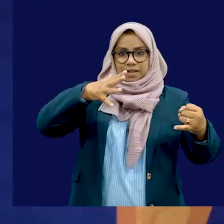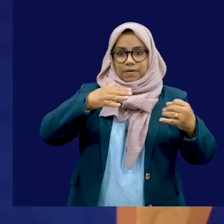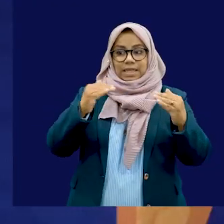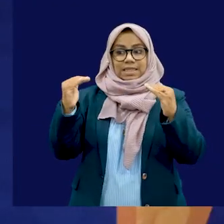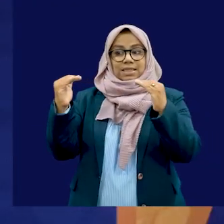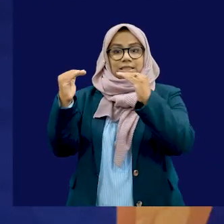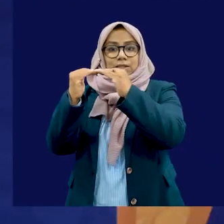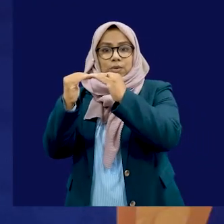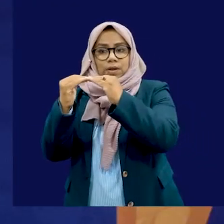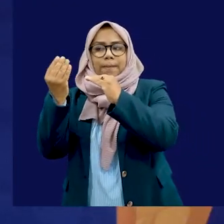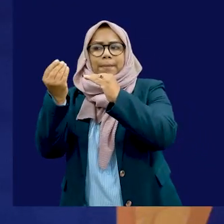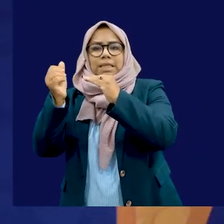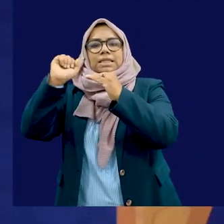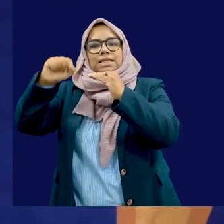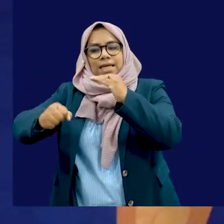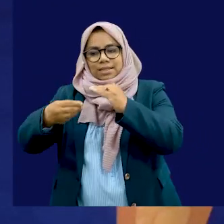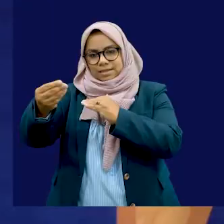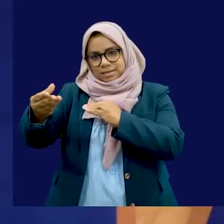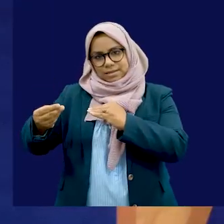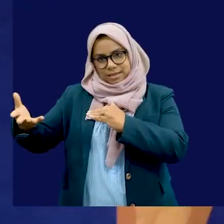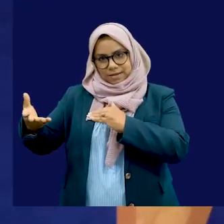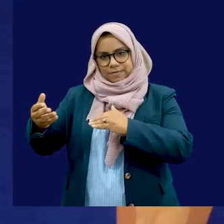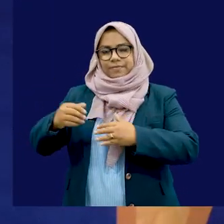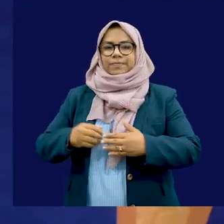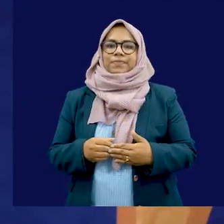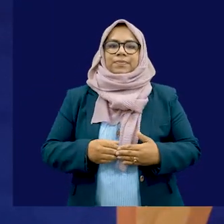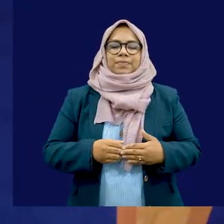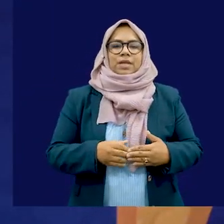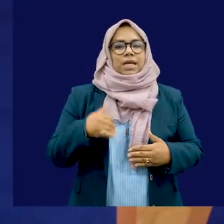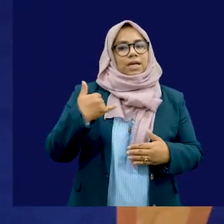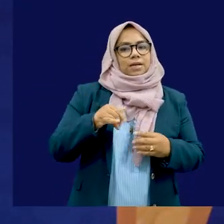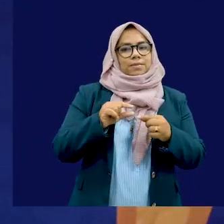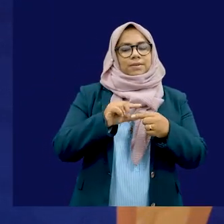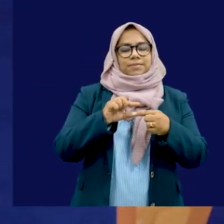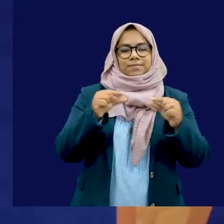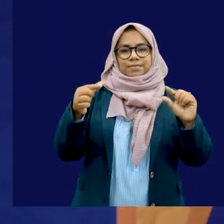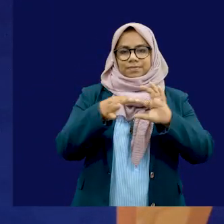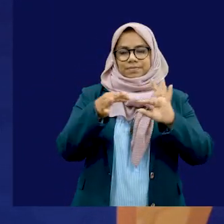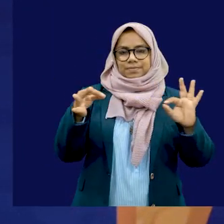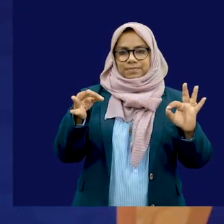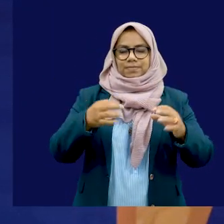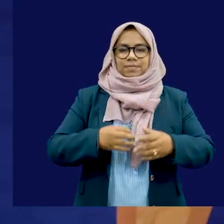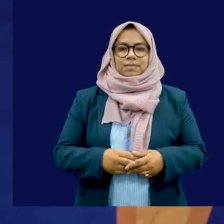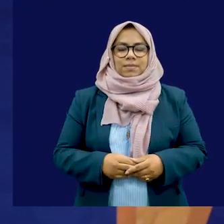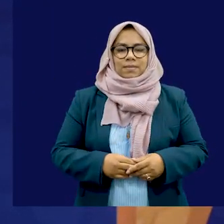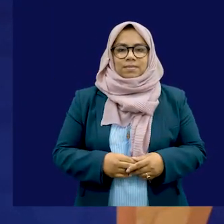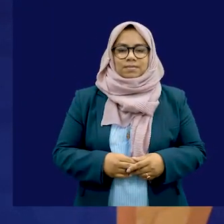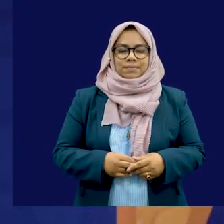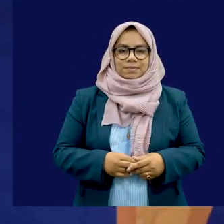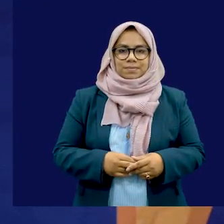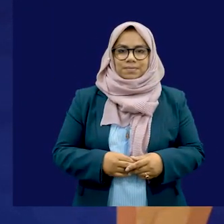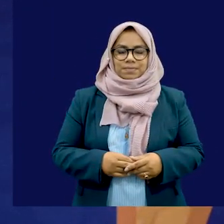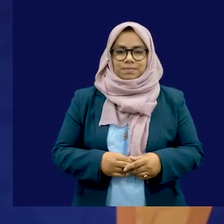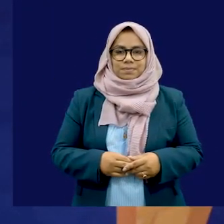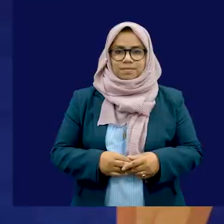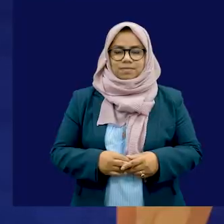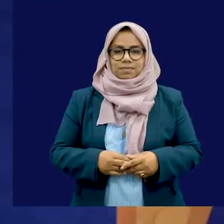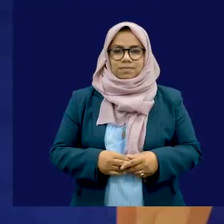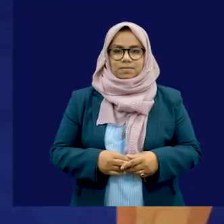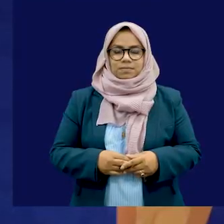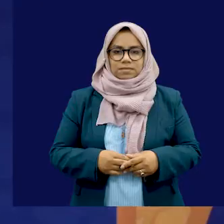As Allah subhanahu wa ta'ala says in the Quran, وَالَّذِينَ يَكْنِزُونَ الذَّهَبَ وَالْفِضَّةَ وَلَا يُنْفِقُونَهَا فِي سَبِيلِ